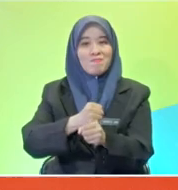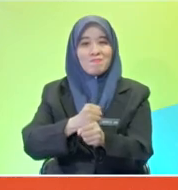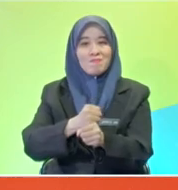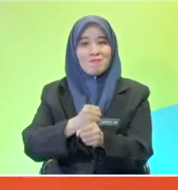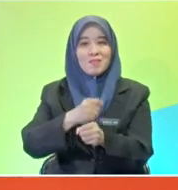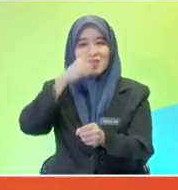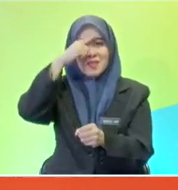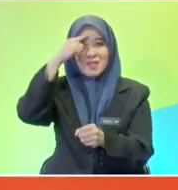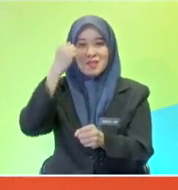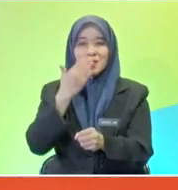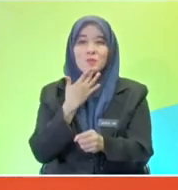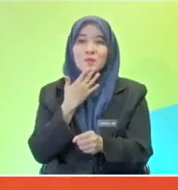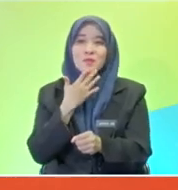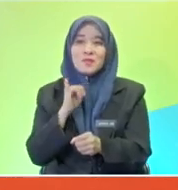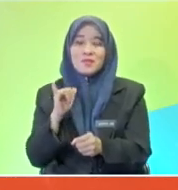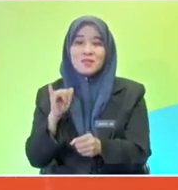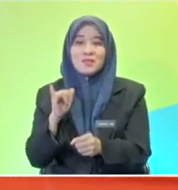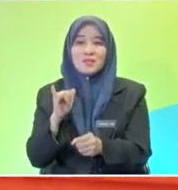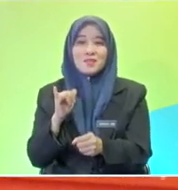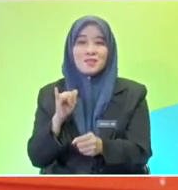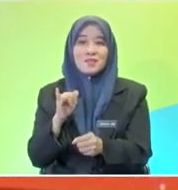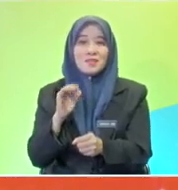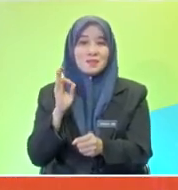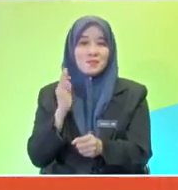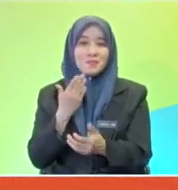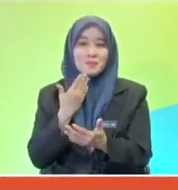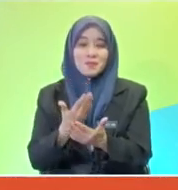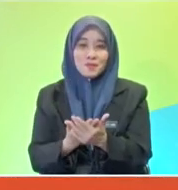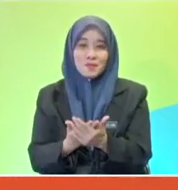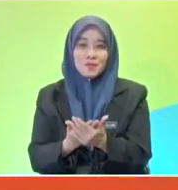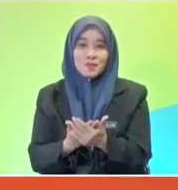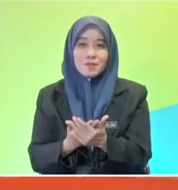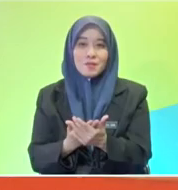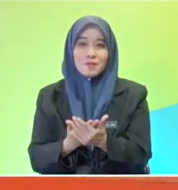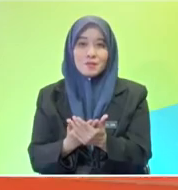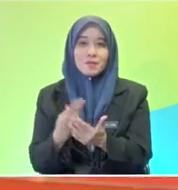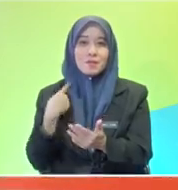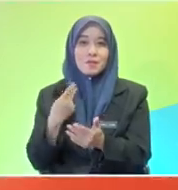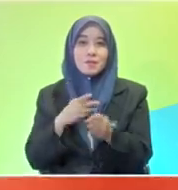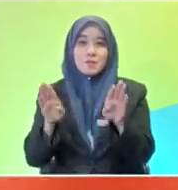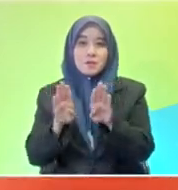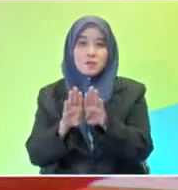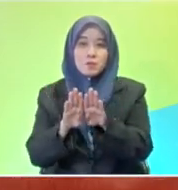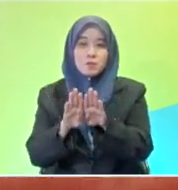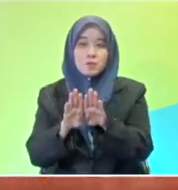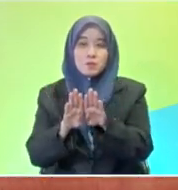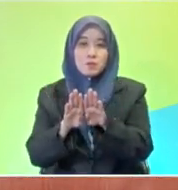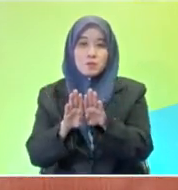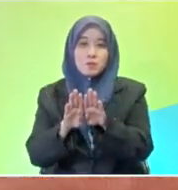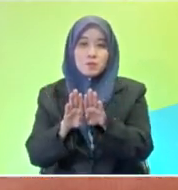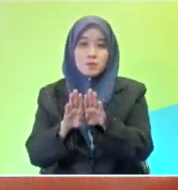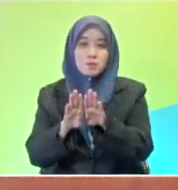Hitamnya, warnanya dah sama tu. Okey. Okey. Semuanya saya tuangkan. Baik, kita tutup rapat-rapat. Okey. Jangan bagi apa-apa keluar.